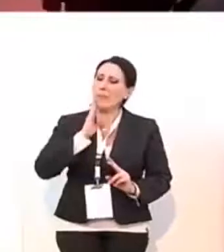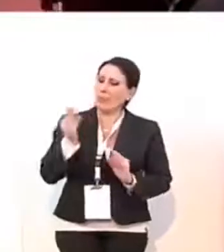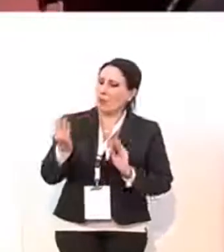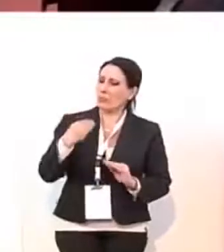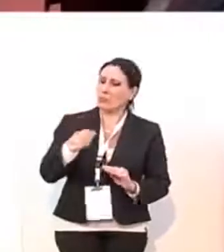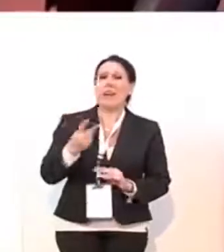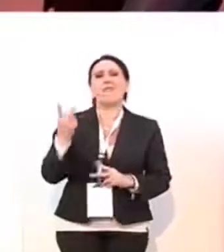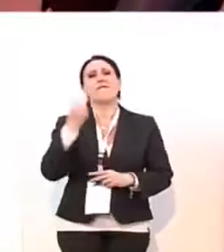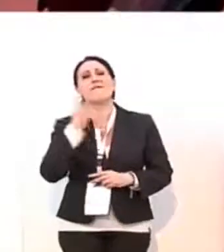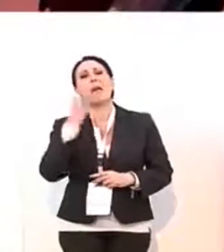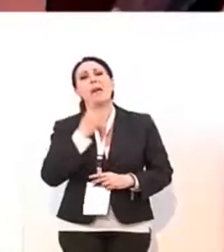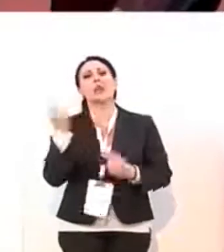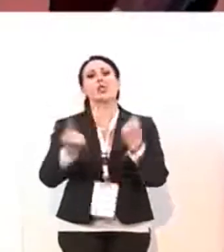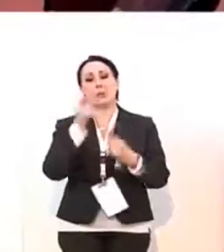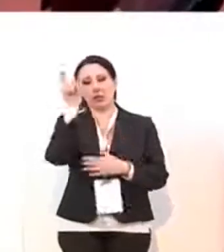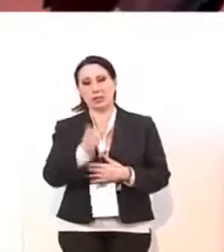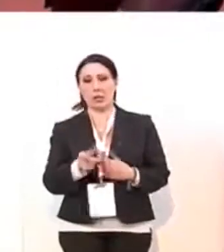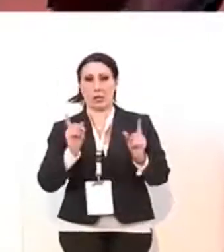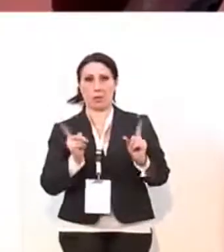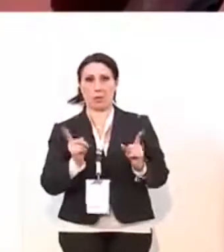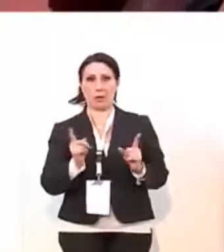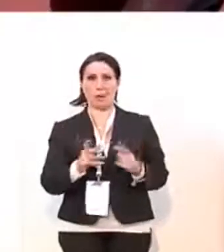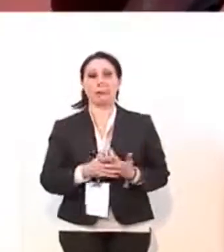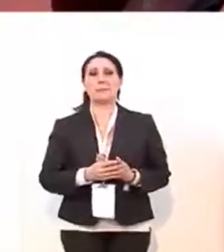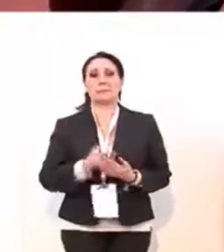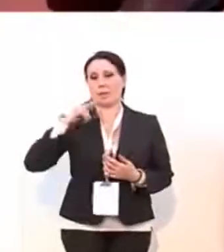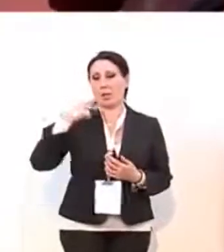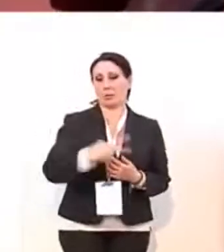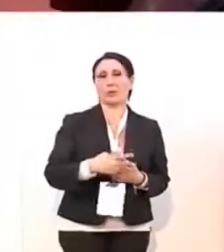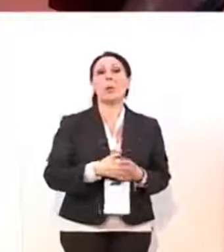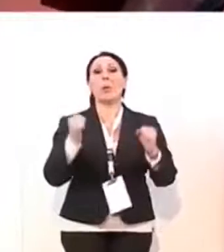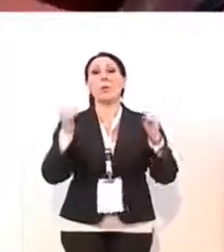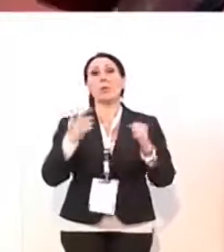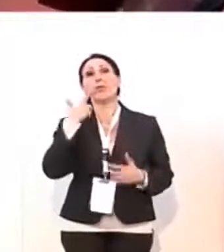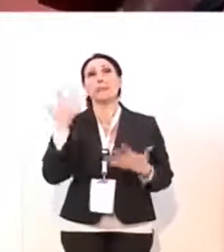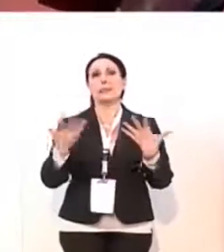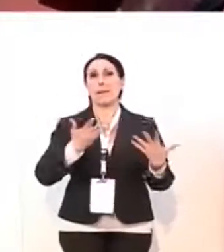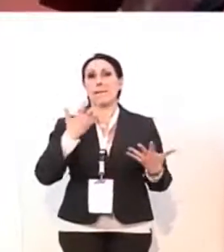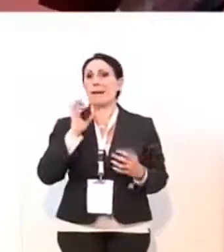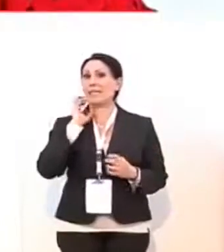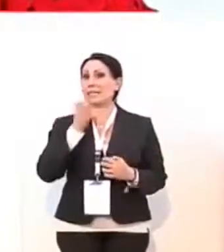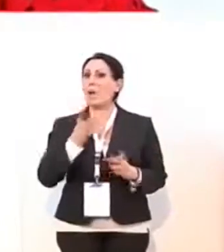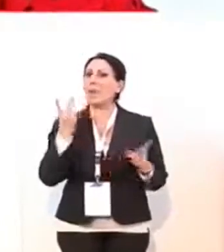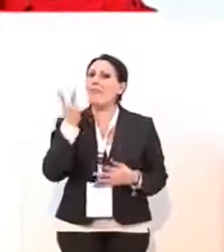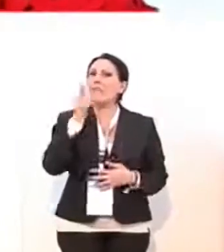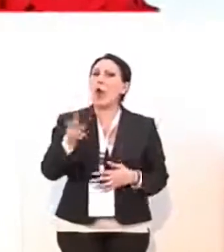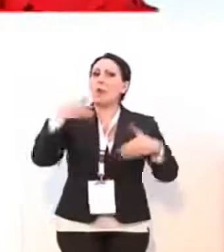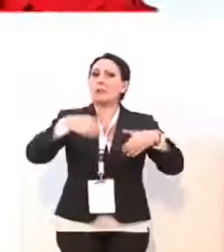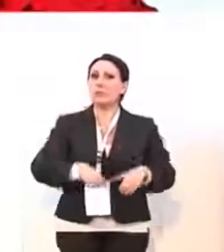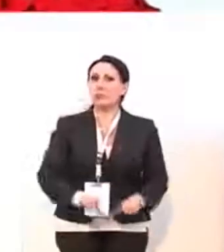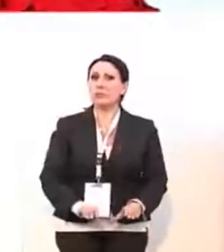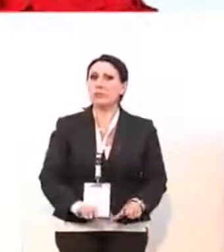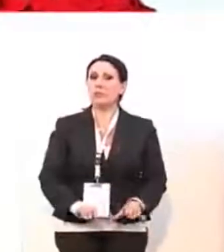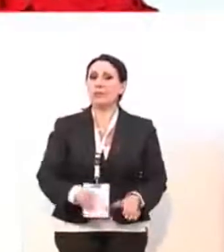la situazione nel nostro paese? Può sembrare strano, ma la violenza è effettivamente in calo. Può